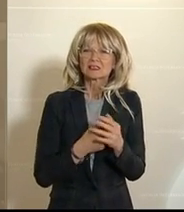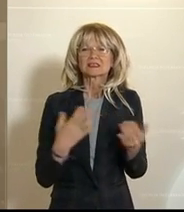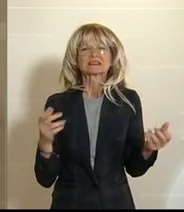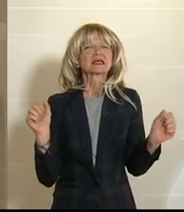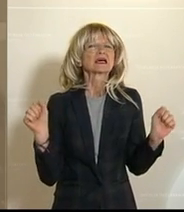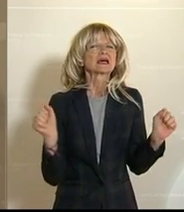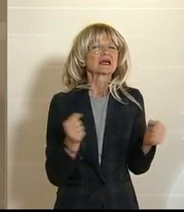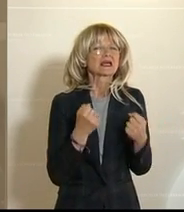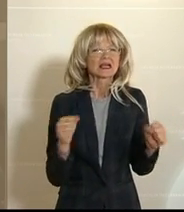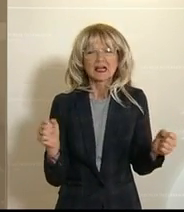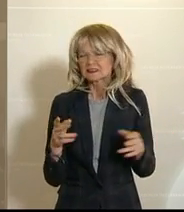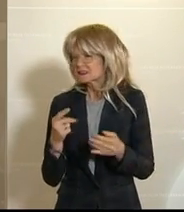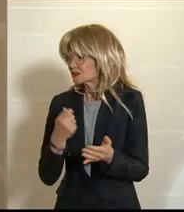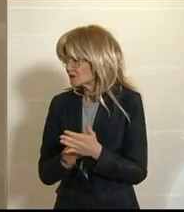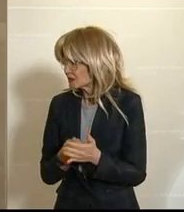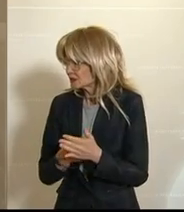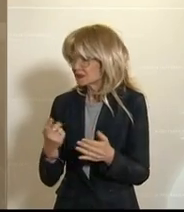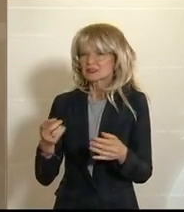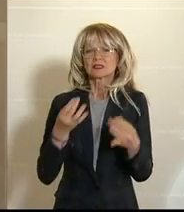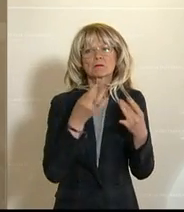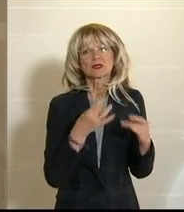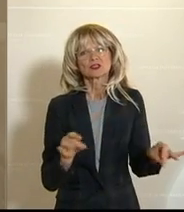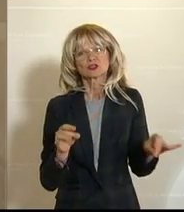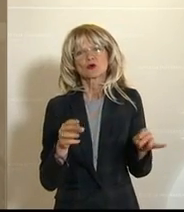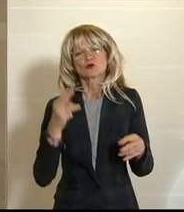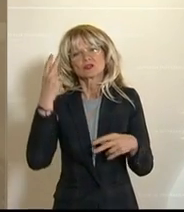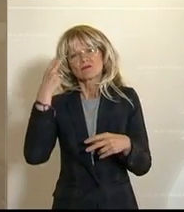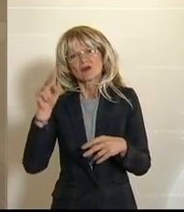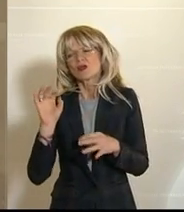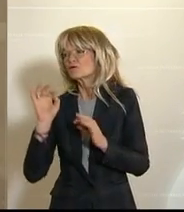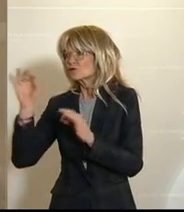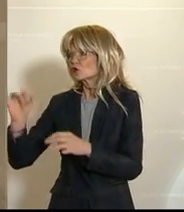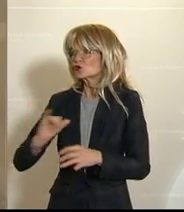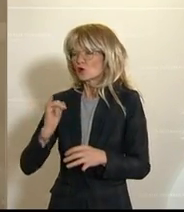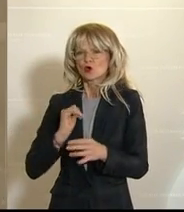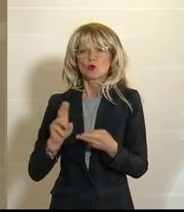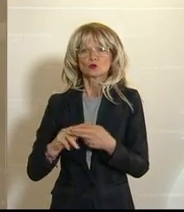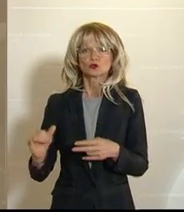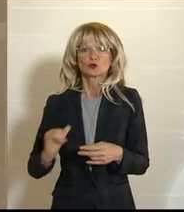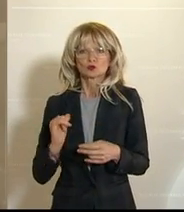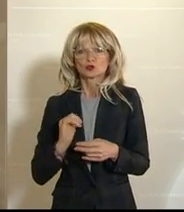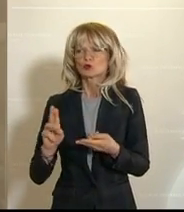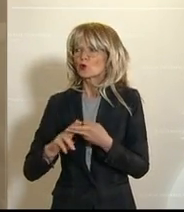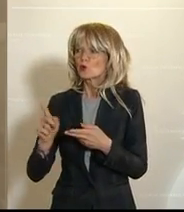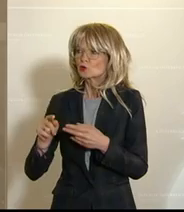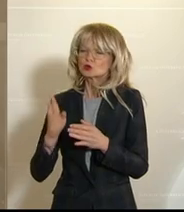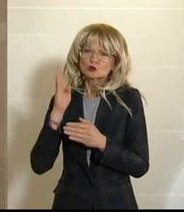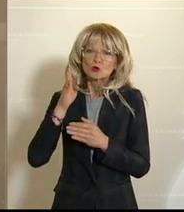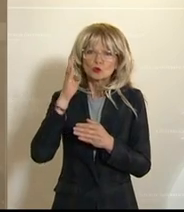unfinanzierbar, ist es nicht ein Pensionssystem, das auf Kosten unserer Jungen und Jüngsten geht, das auf Kosten kommender Generationen